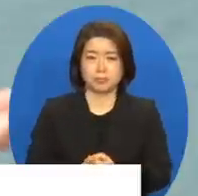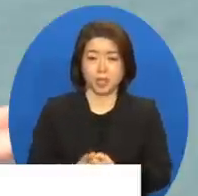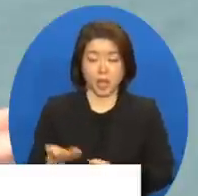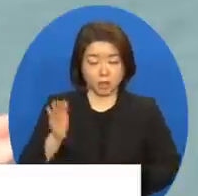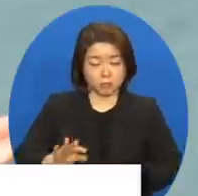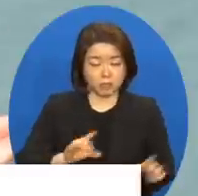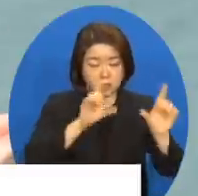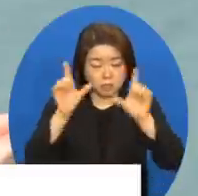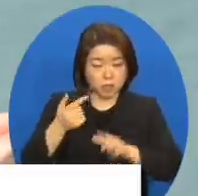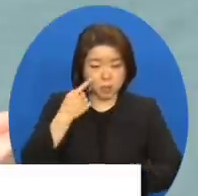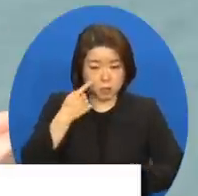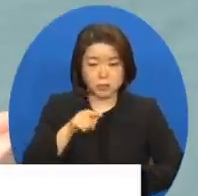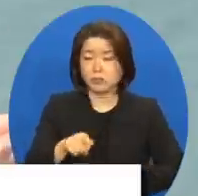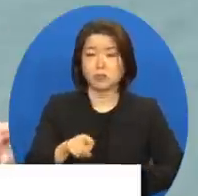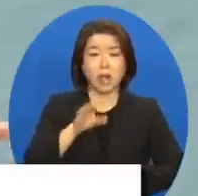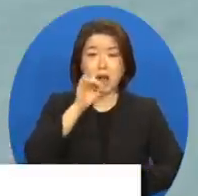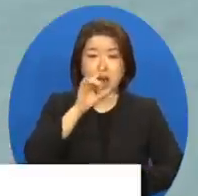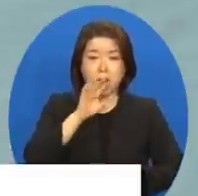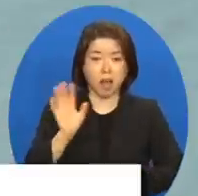살아보니까 그렇게 안 되는 거예요.